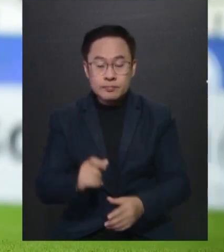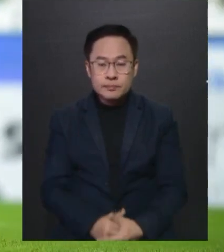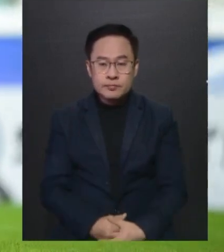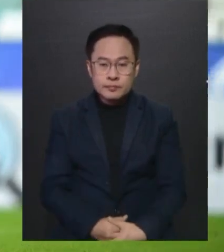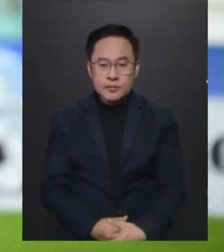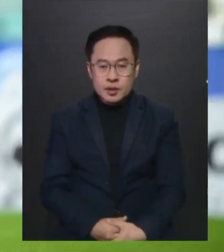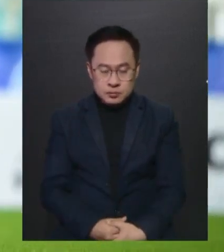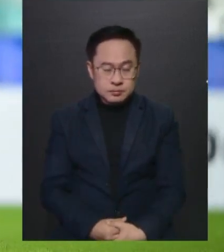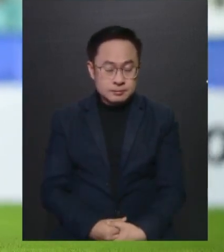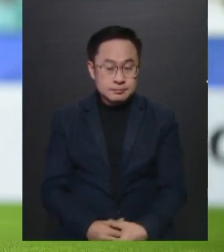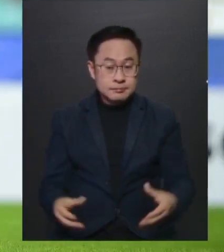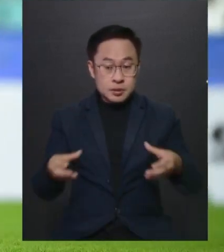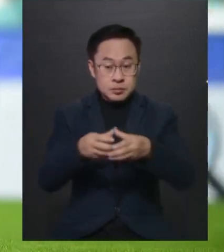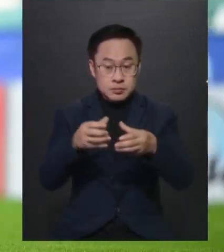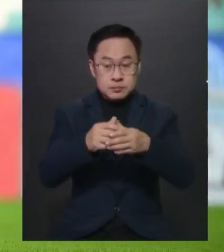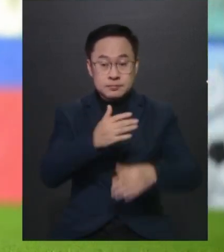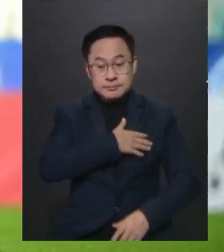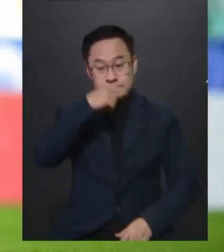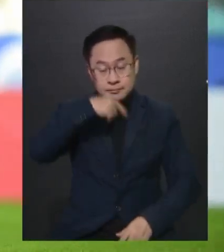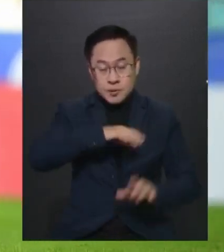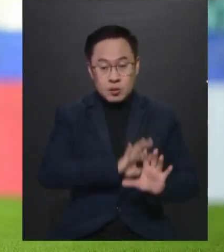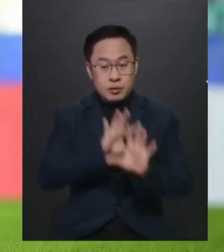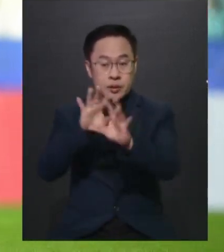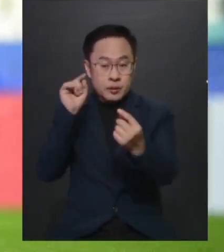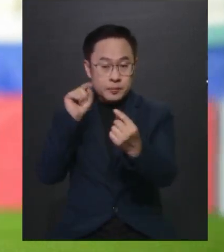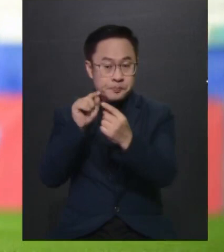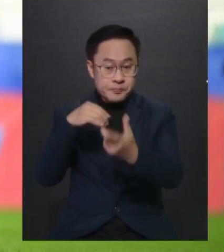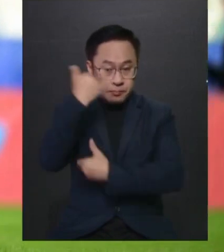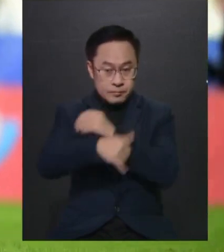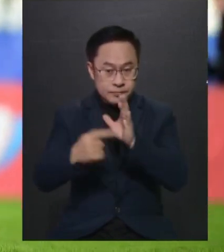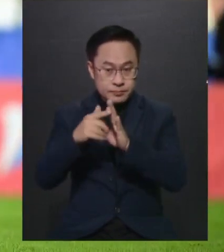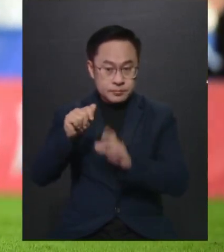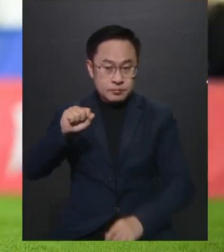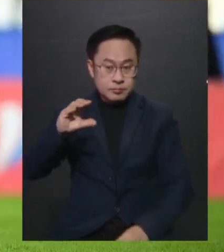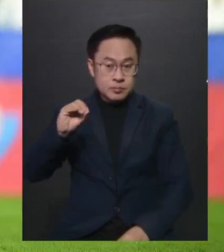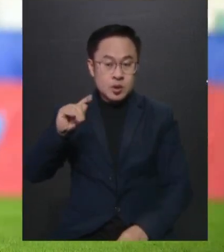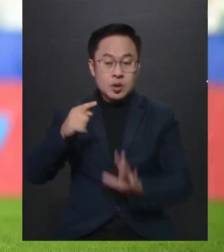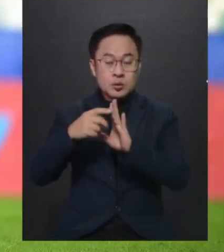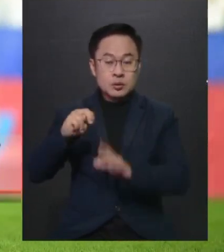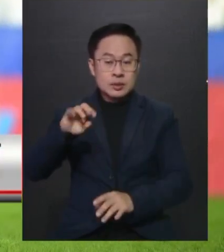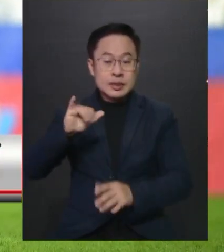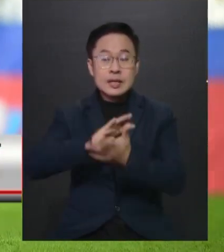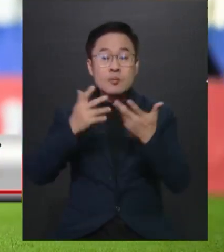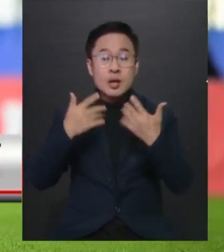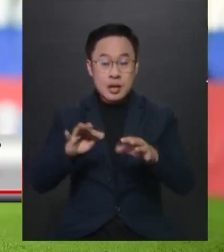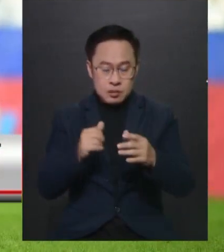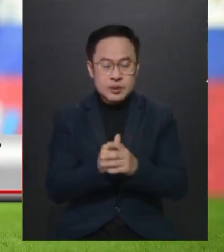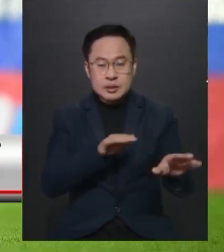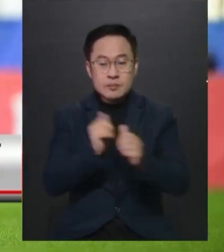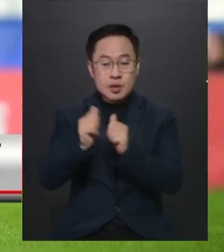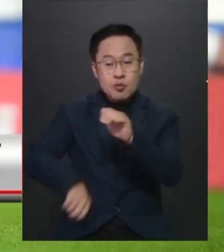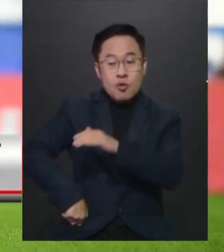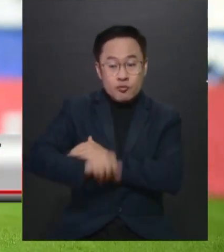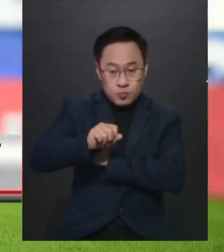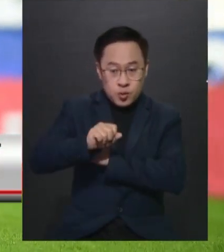ทัพช้างศึกครับเดินทางไปถึงเอสโตเนียเรียบร้อยแล้วนะฮะก็ลงทำการฝึกซ้อมต่อเนื่องนะครับเพื่อเตรียมอุ่นเครื่องครับตามไปถึงฟีฟ่าเดย์ในเดือนตุลาคมนี้นัดที่